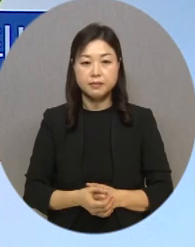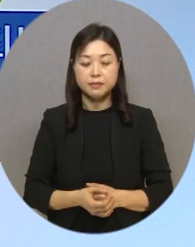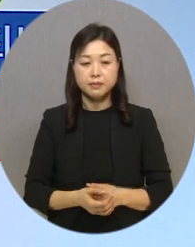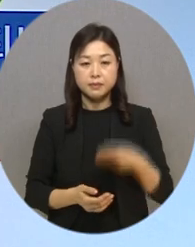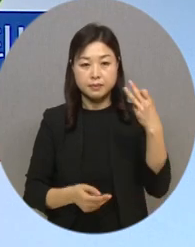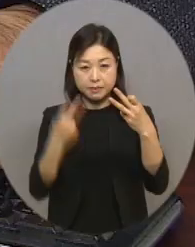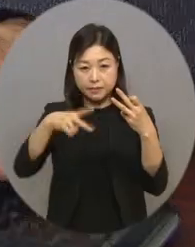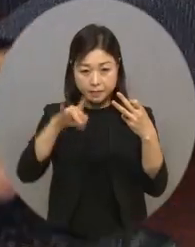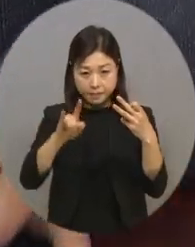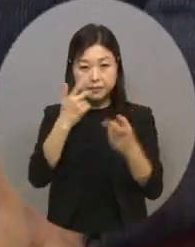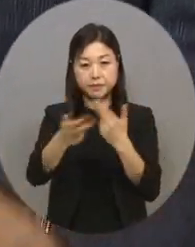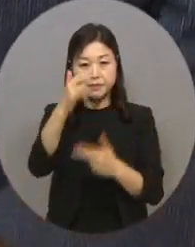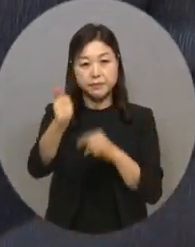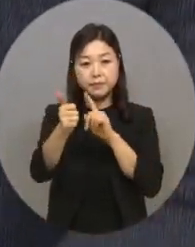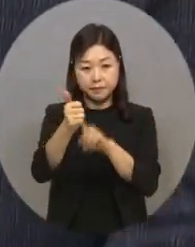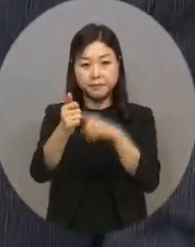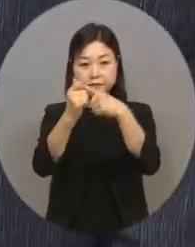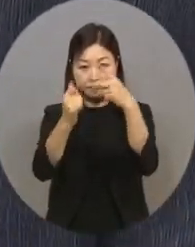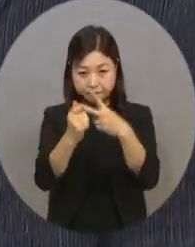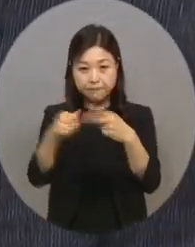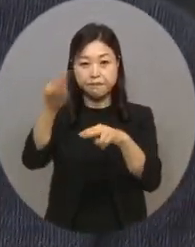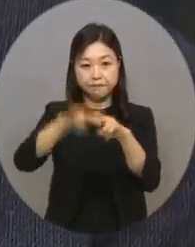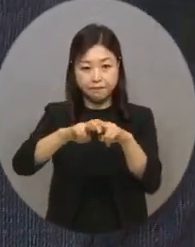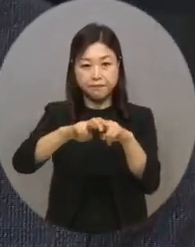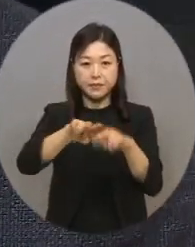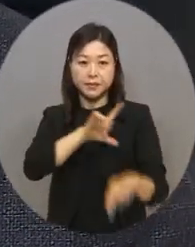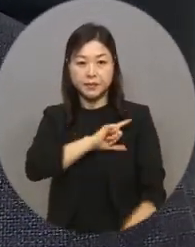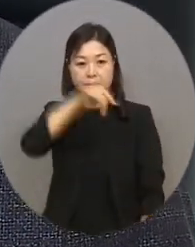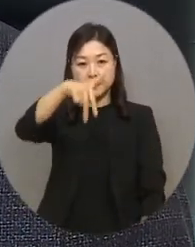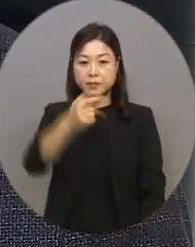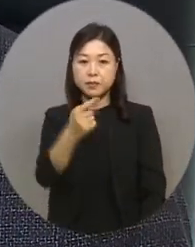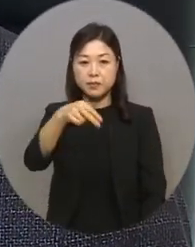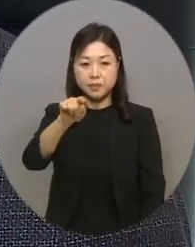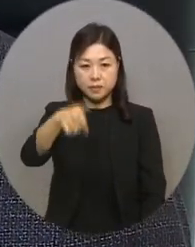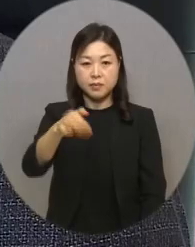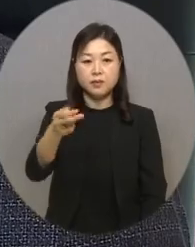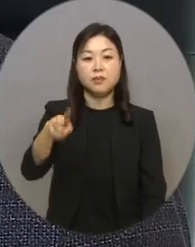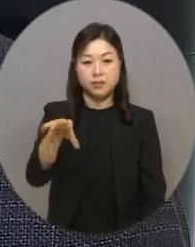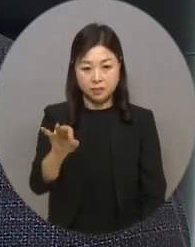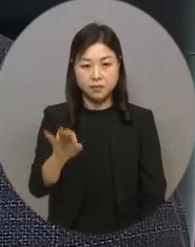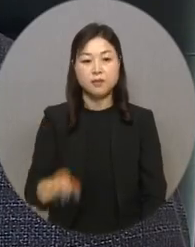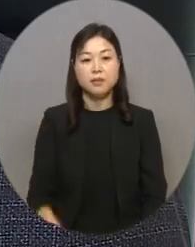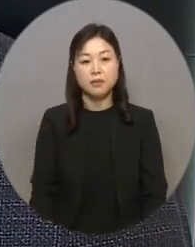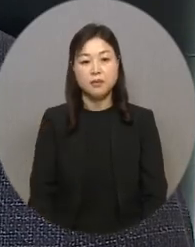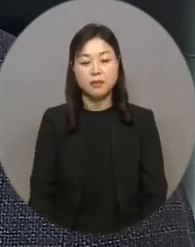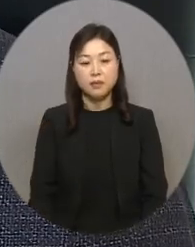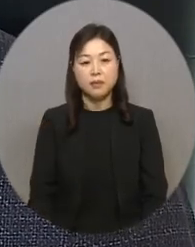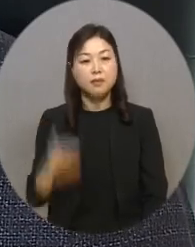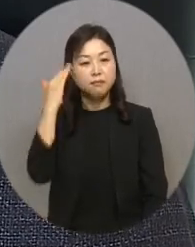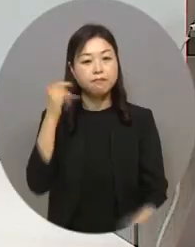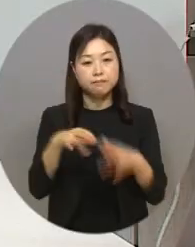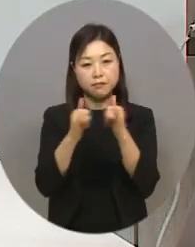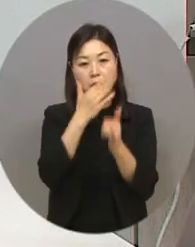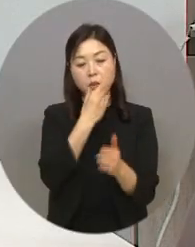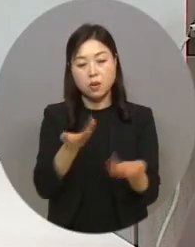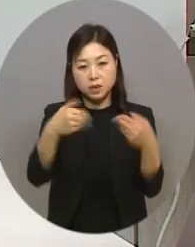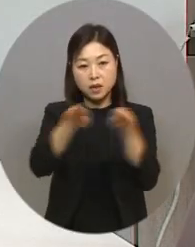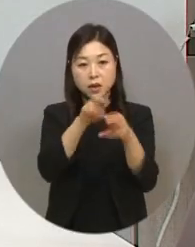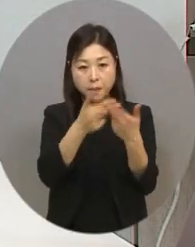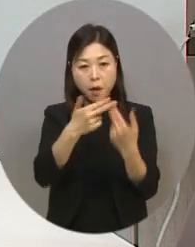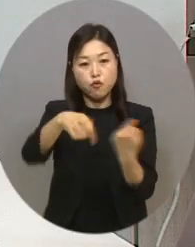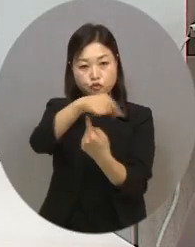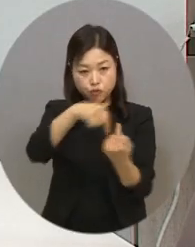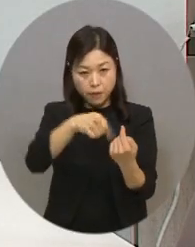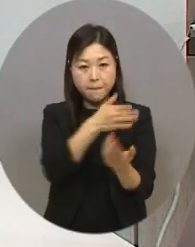제13대 협회장에 이어 두 번째 임기를 맞이한 조서경 협회장. 추후 한국장애인복지관협회 운영 방향과